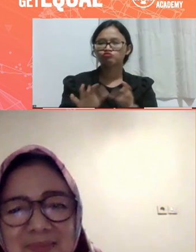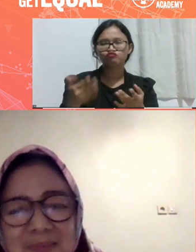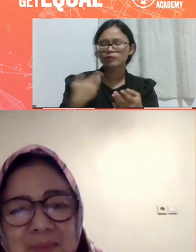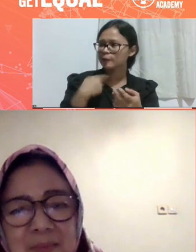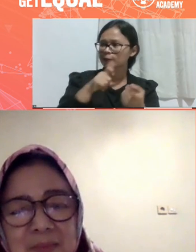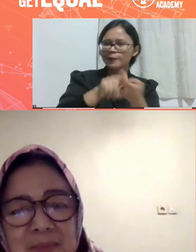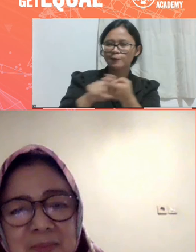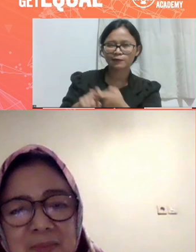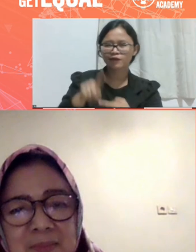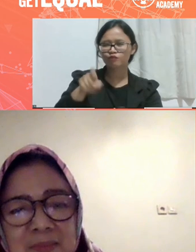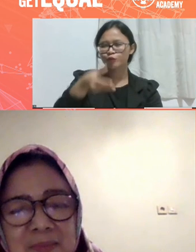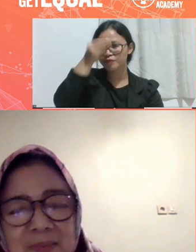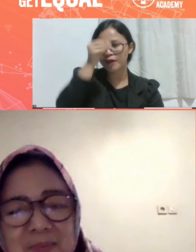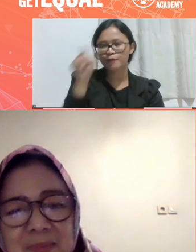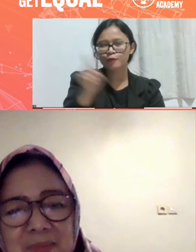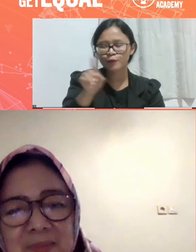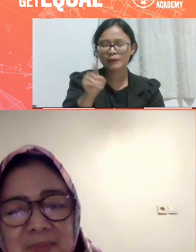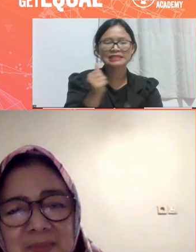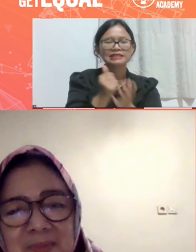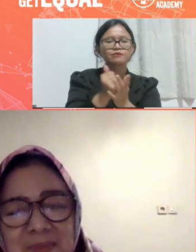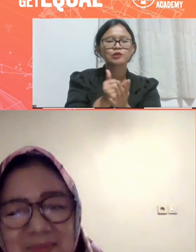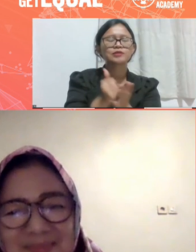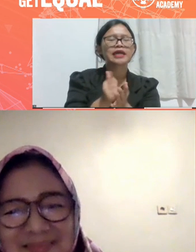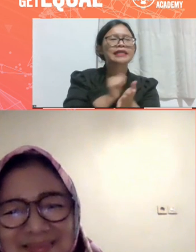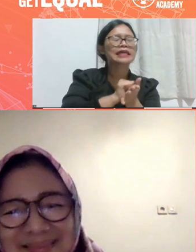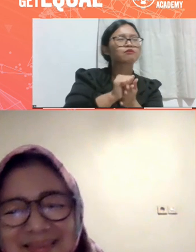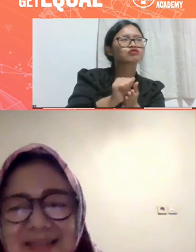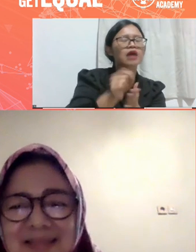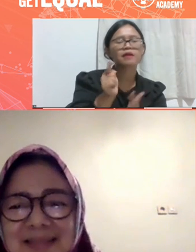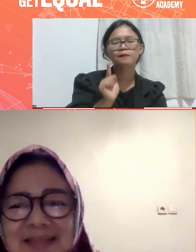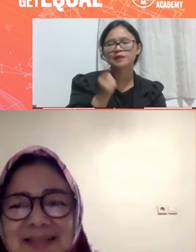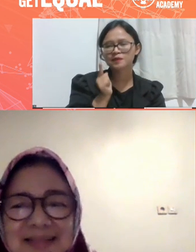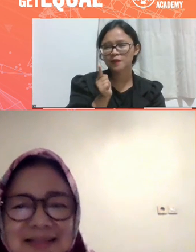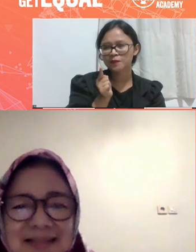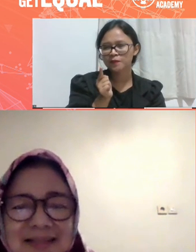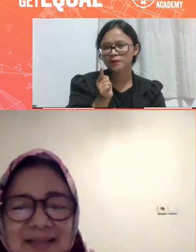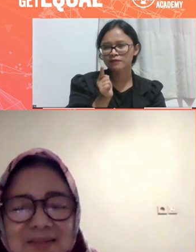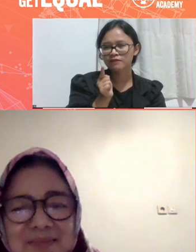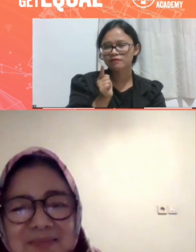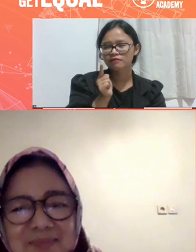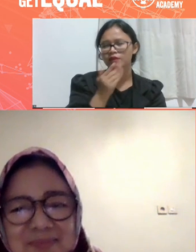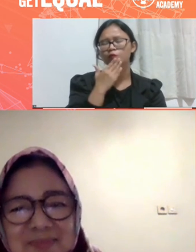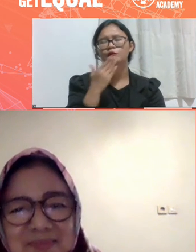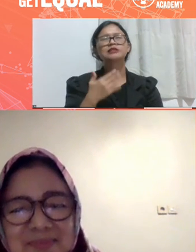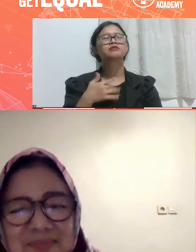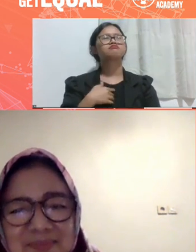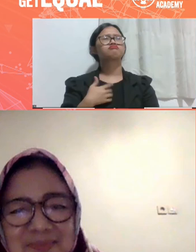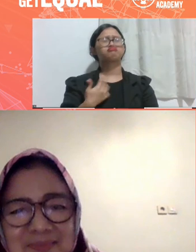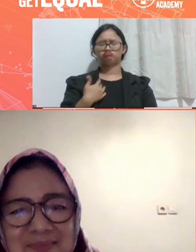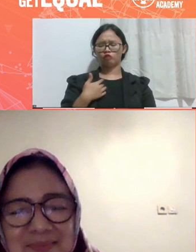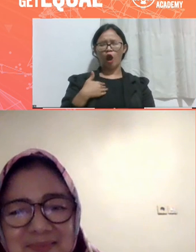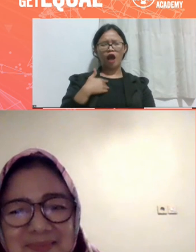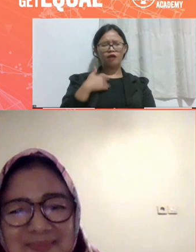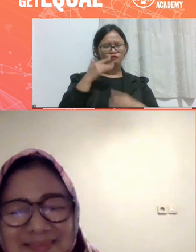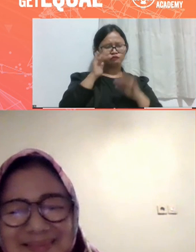nih, Bu. Seperti apa sih situs-situs yang diblokir gitu? Dan kenapa pemblokirannya harus dilakukan? Biasanya kita suka kayak, kok diblokir sih? Kok